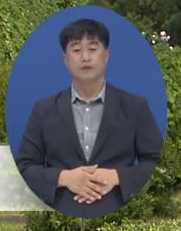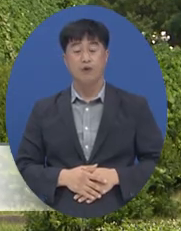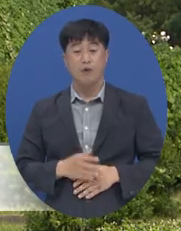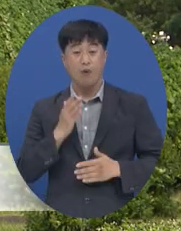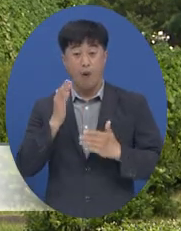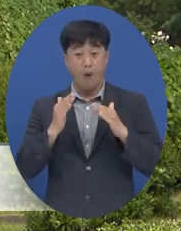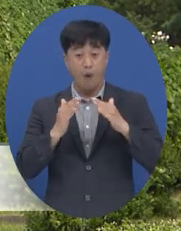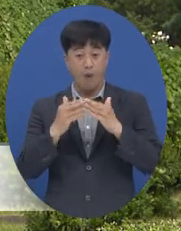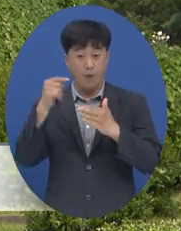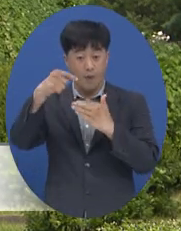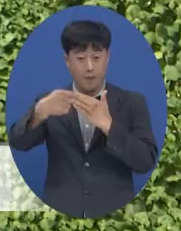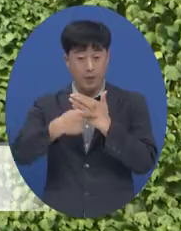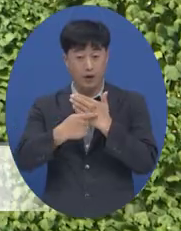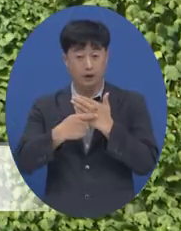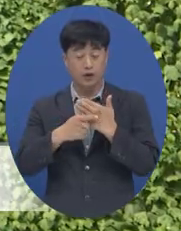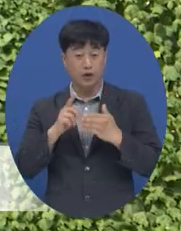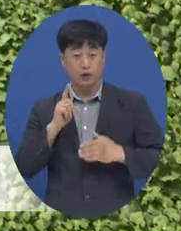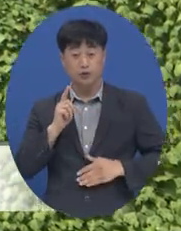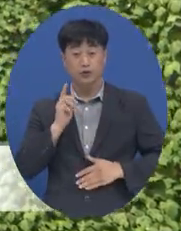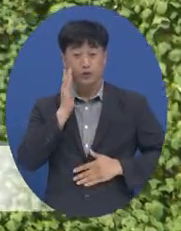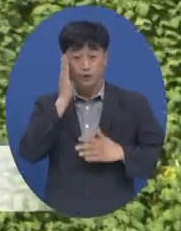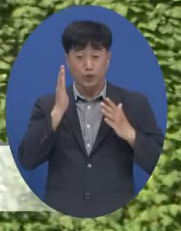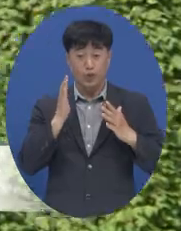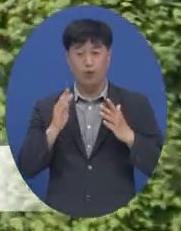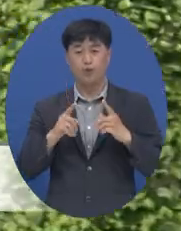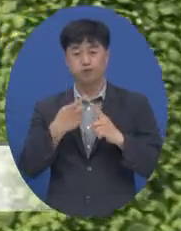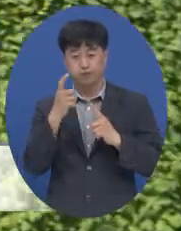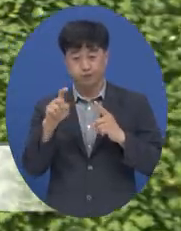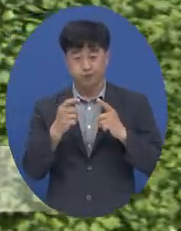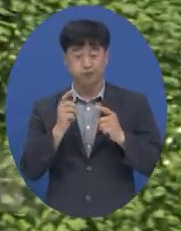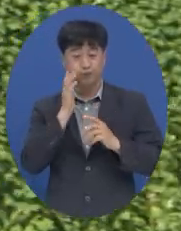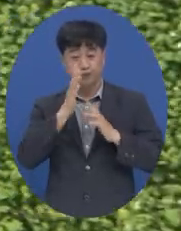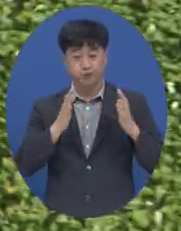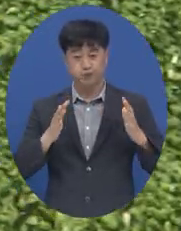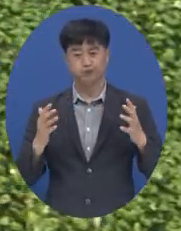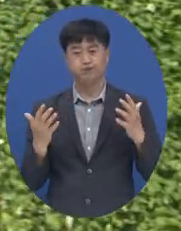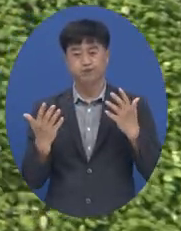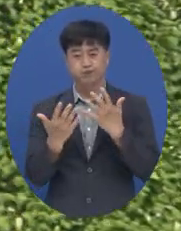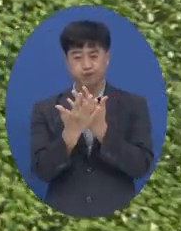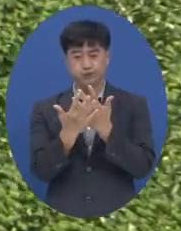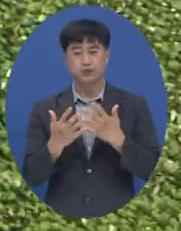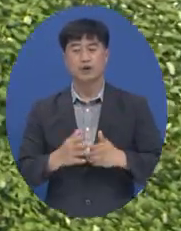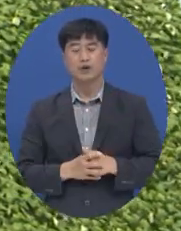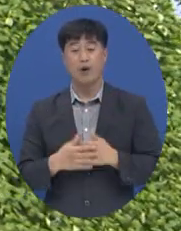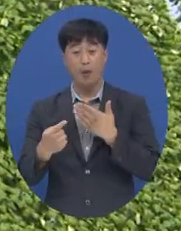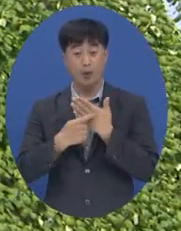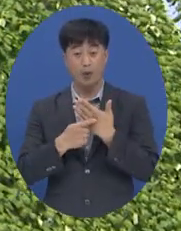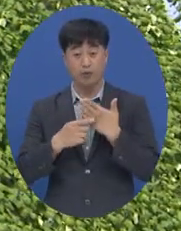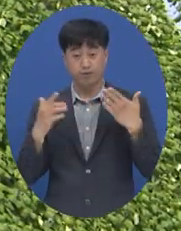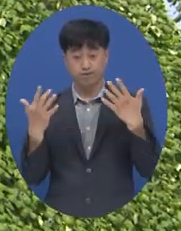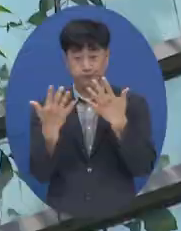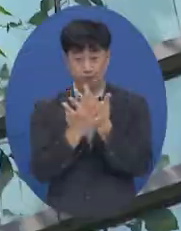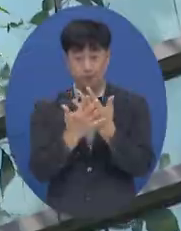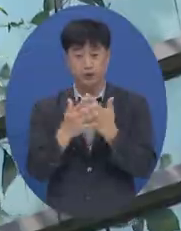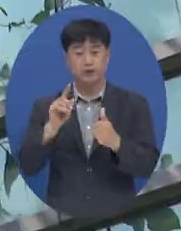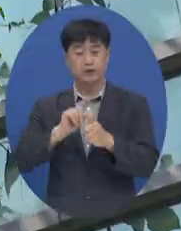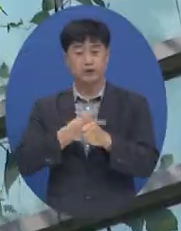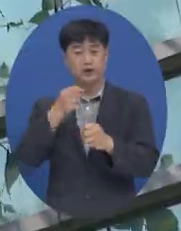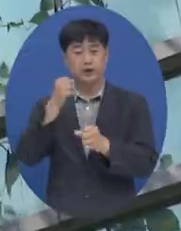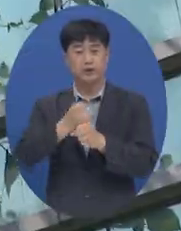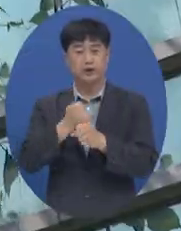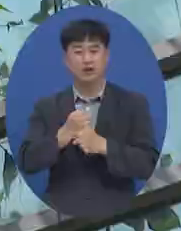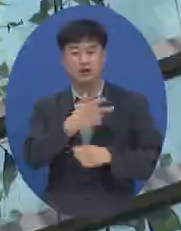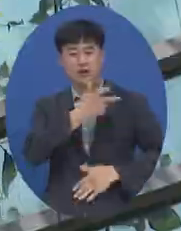건물 외벽에 초록의 덩굴 식물들이 시원스레 쭉 뻗어 있습니다. 벽 한쪽을 다 덮어 마치 자연이